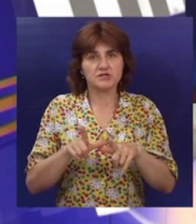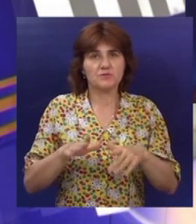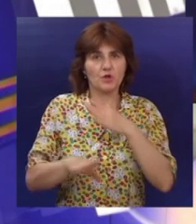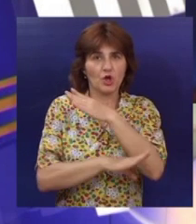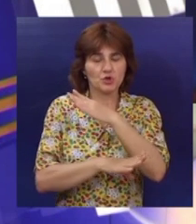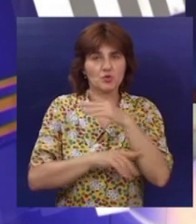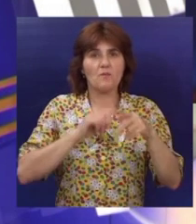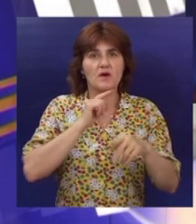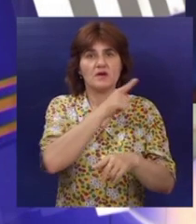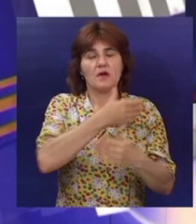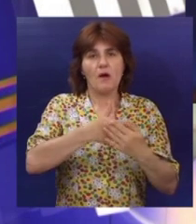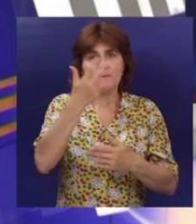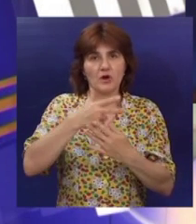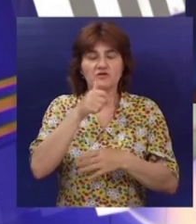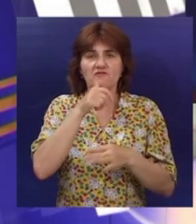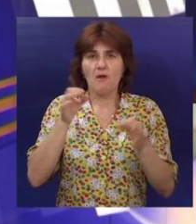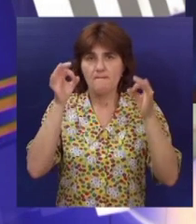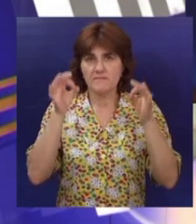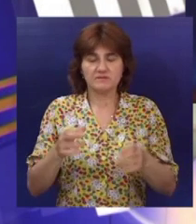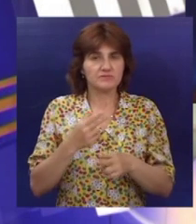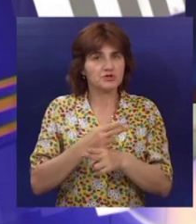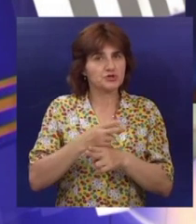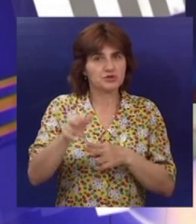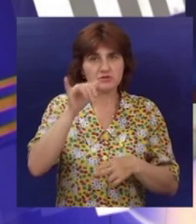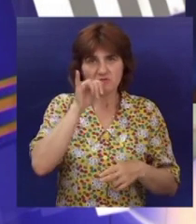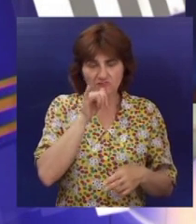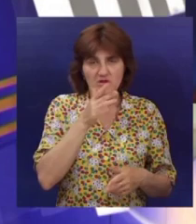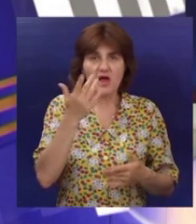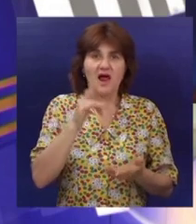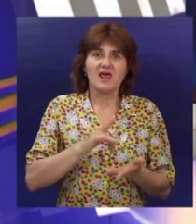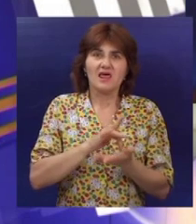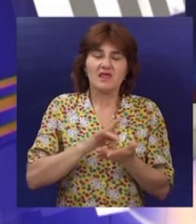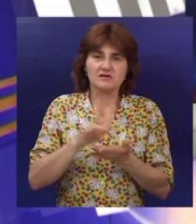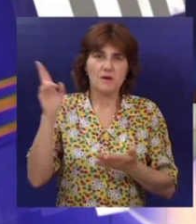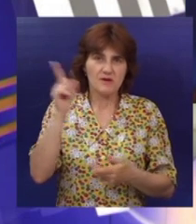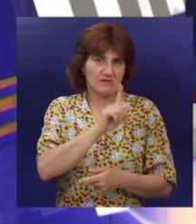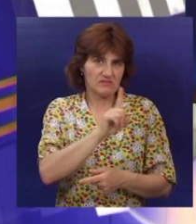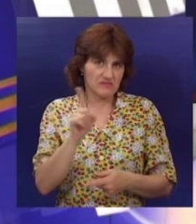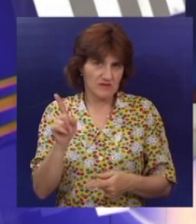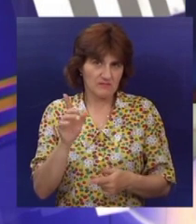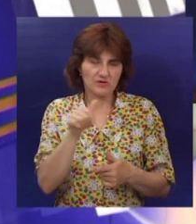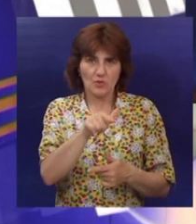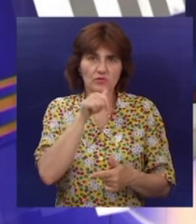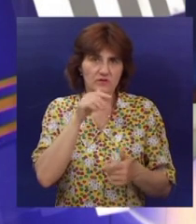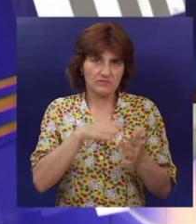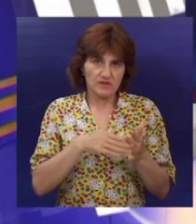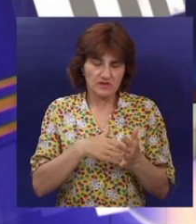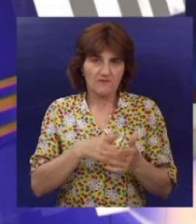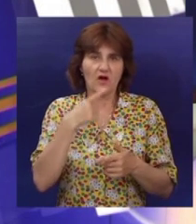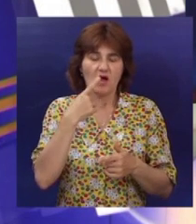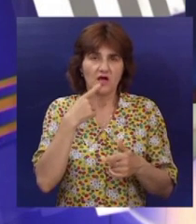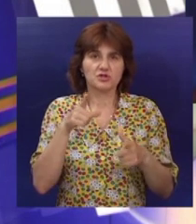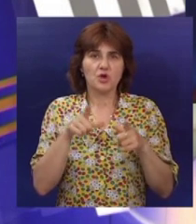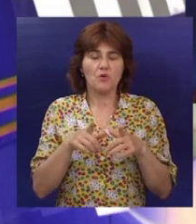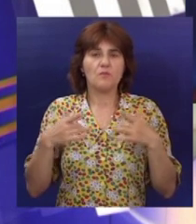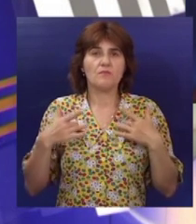prozivci je bezbedno, bar kada je reč o ispravnosti vode, dok se kupanje u jezeru Palić ne preporučuje. Rečeno je u Zavodu za